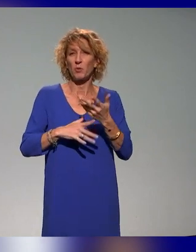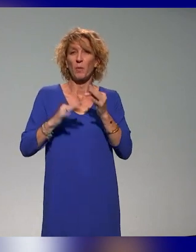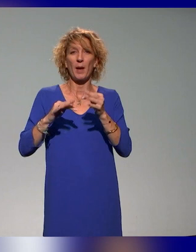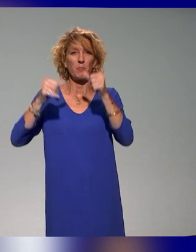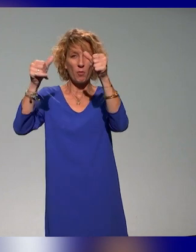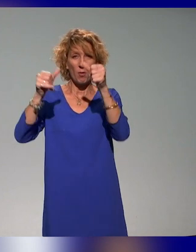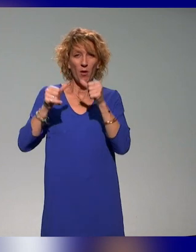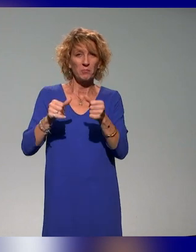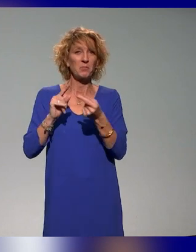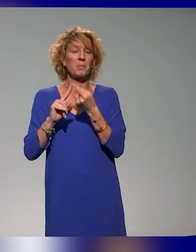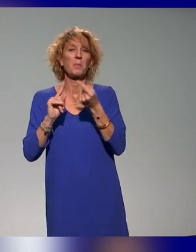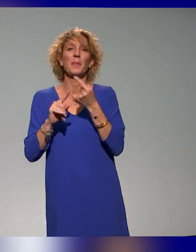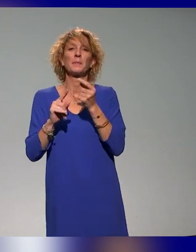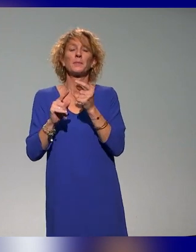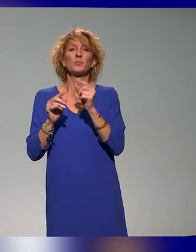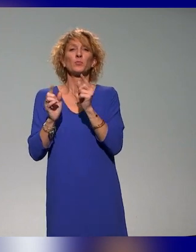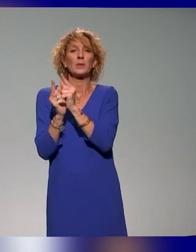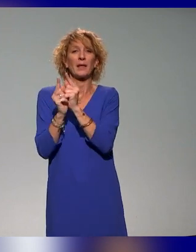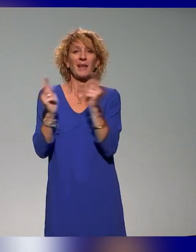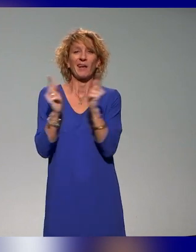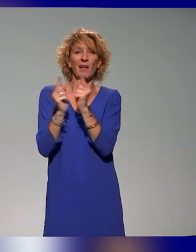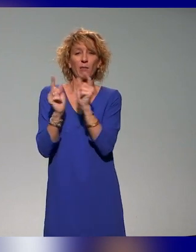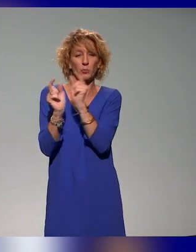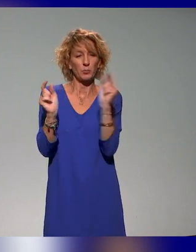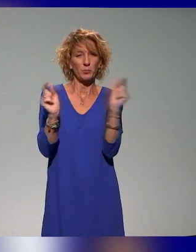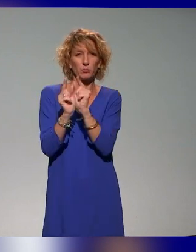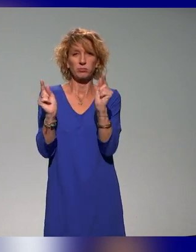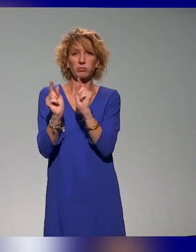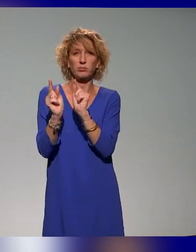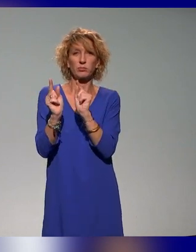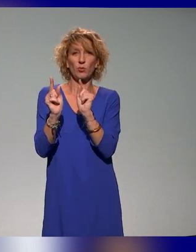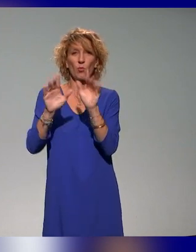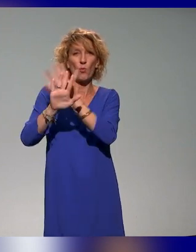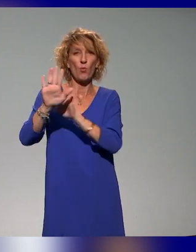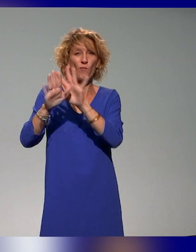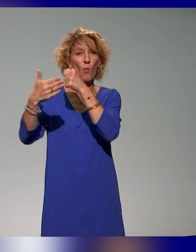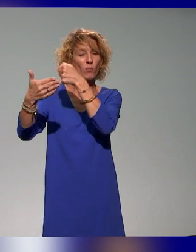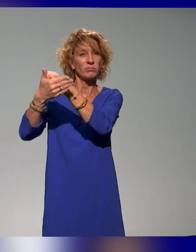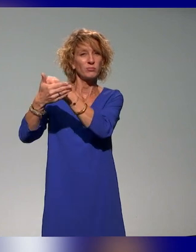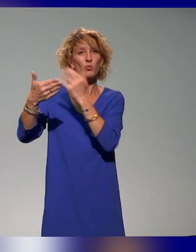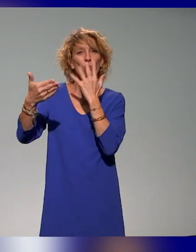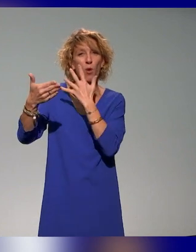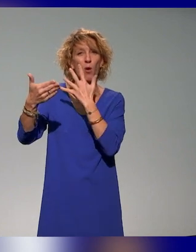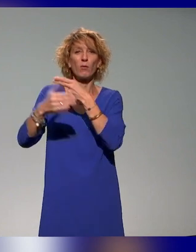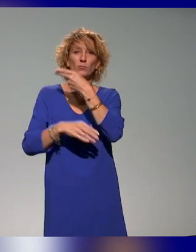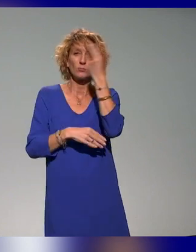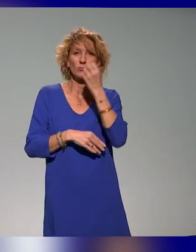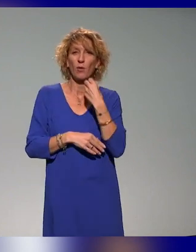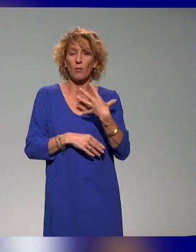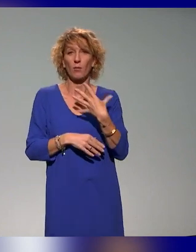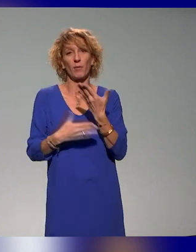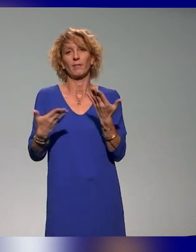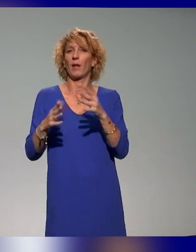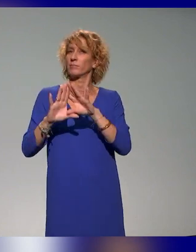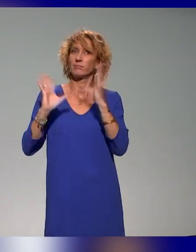affichage, l'espacement de caractère, un fond de couleur, faire du noir et blanc, des choses de ce type-là. Donc avec Moodle, c'est vrai